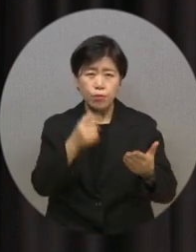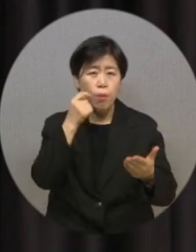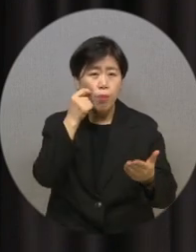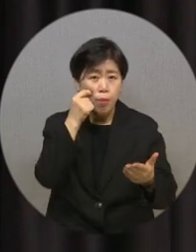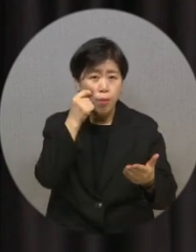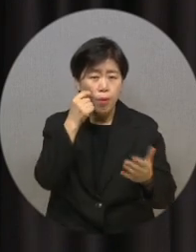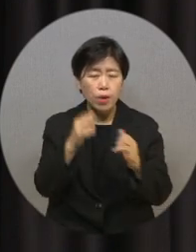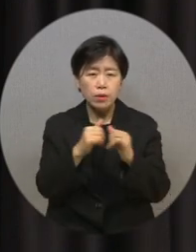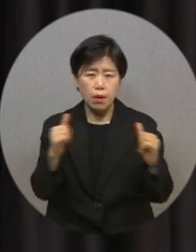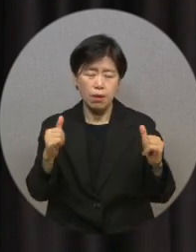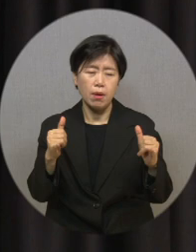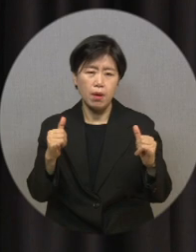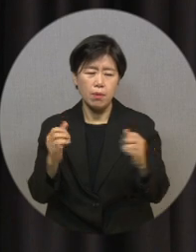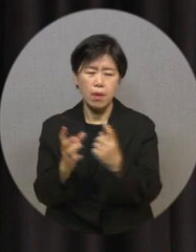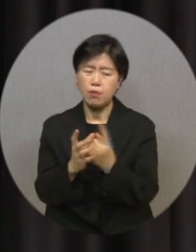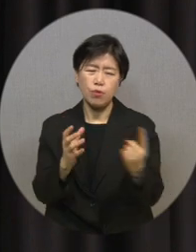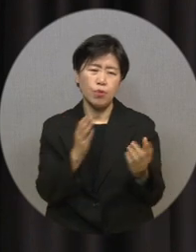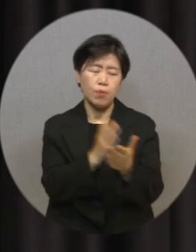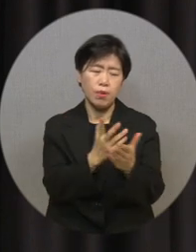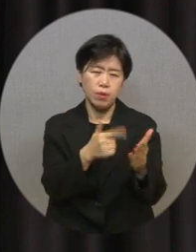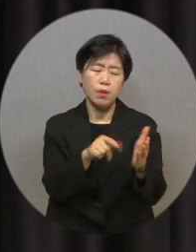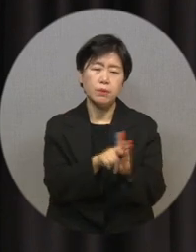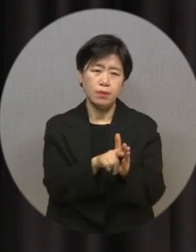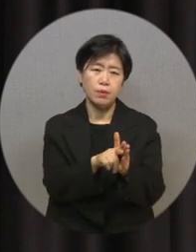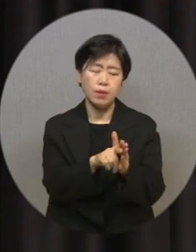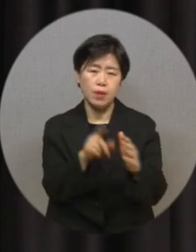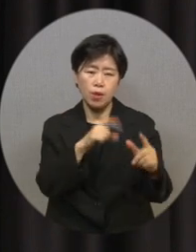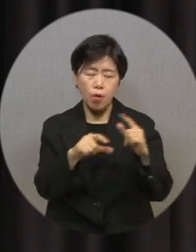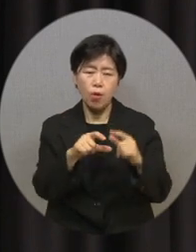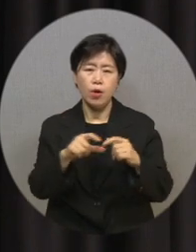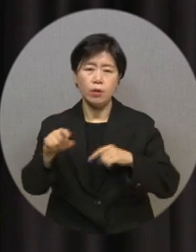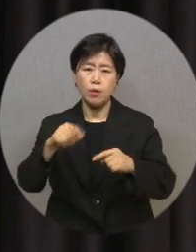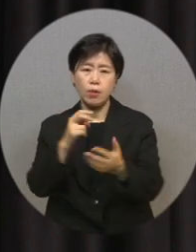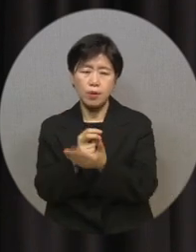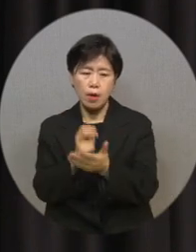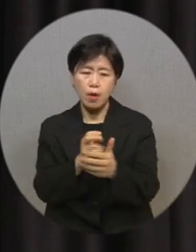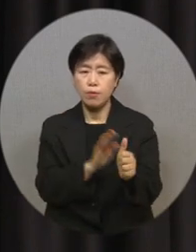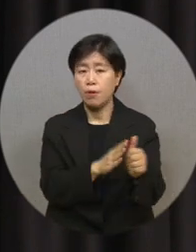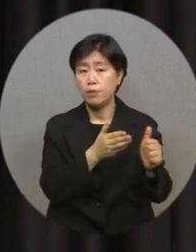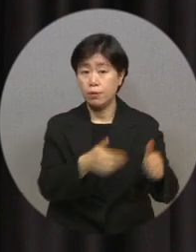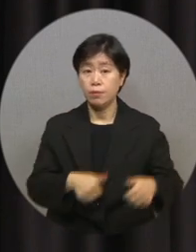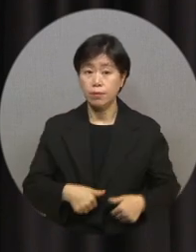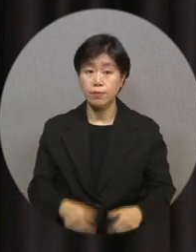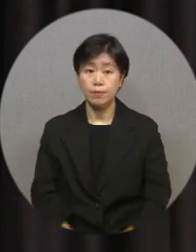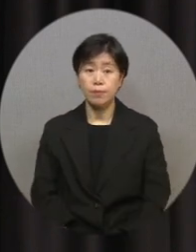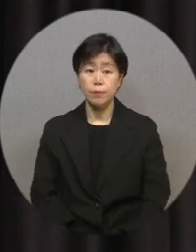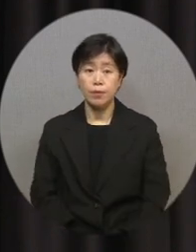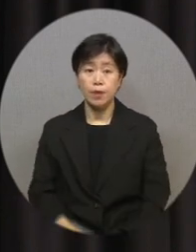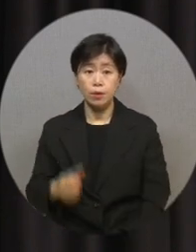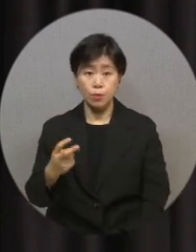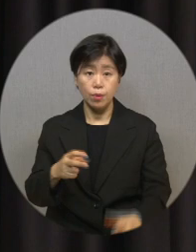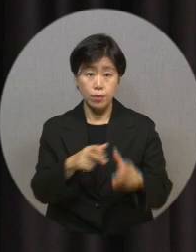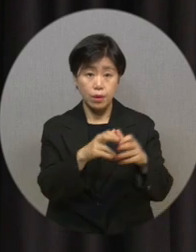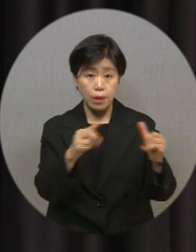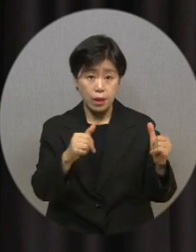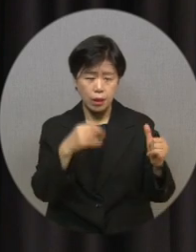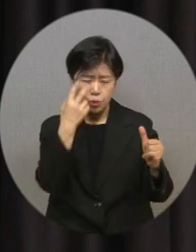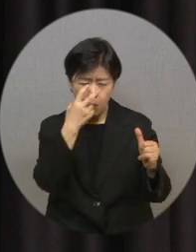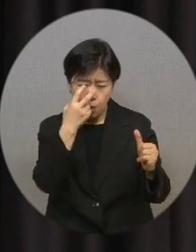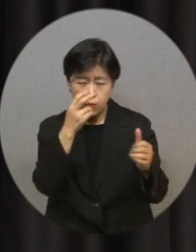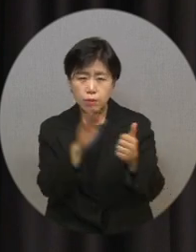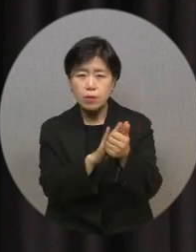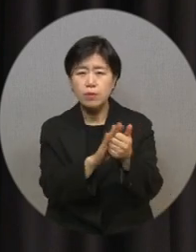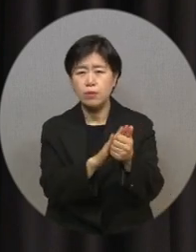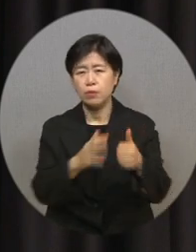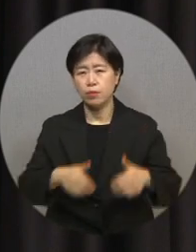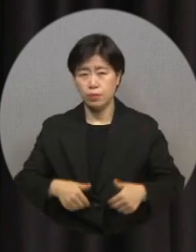소외되지 않도록 그런 정책적인 뒷받침을 하고 그리고 이제 아까 말씀드렸다시피 돌봄 그 장애로